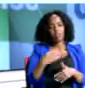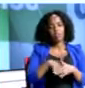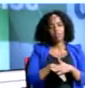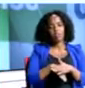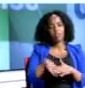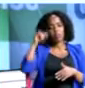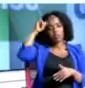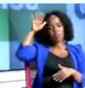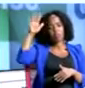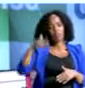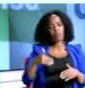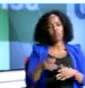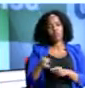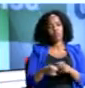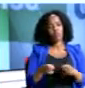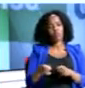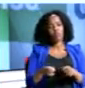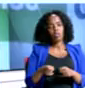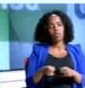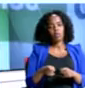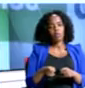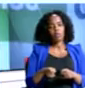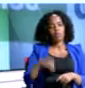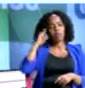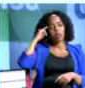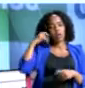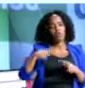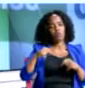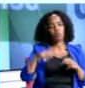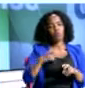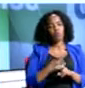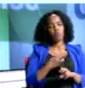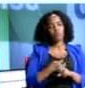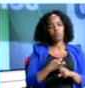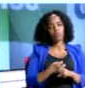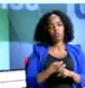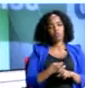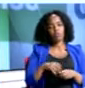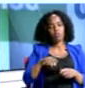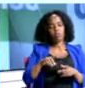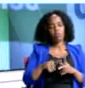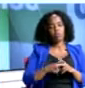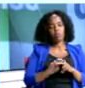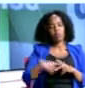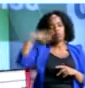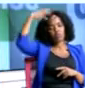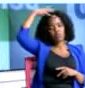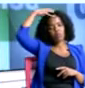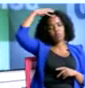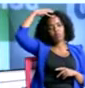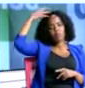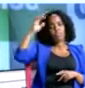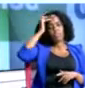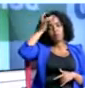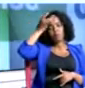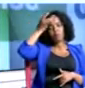nama hundo gelgi boleh tu cung yukan yalun ulfat awan te udaf ini jer kawa mutman tiba